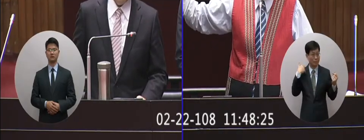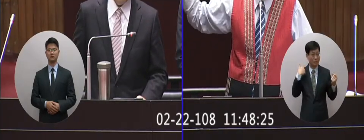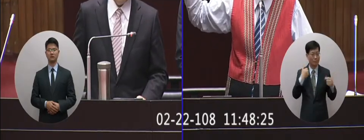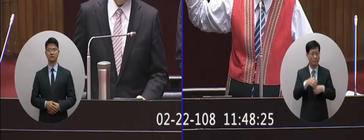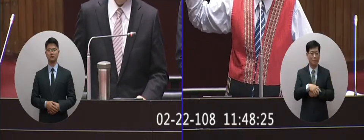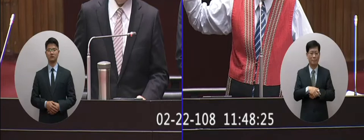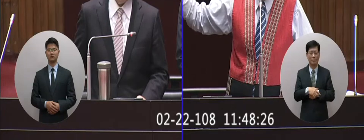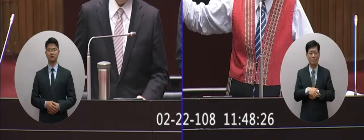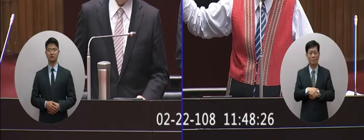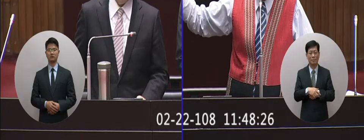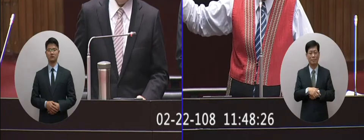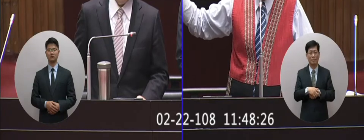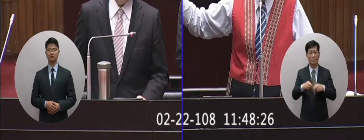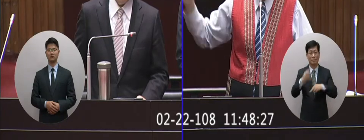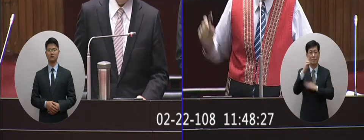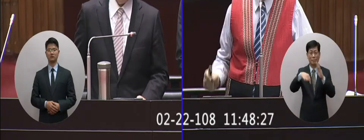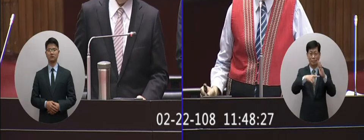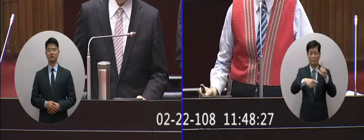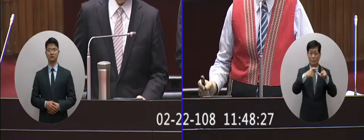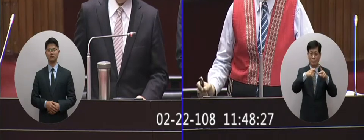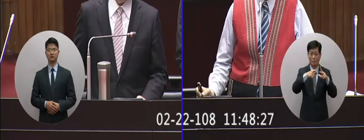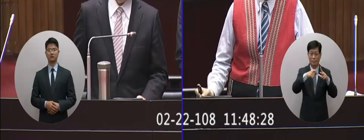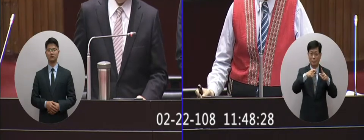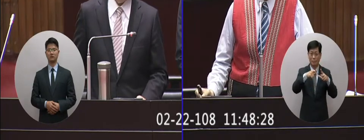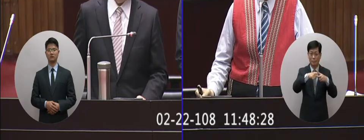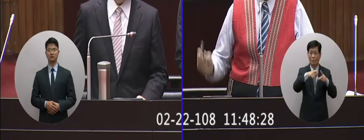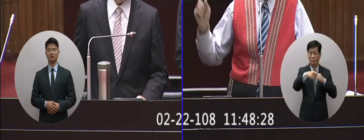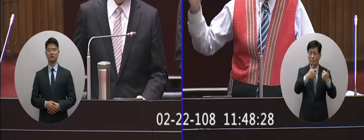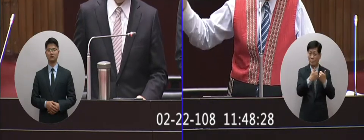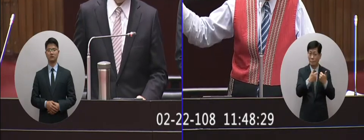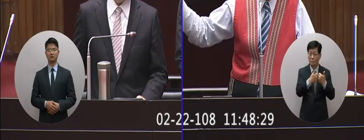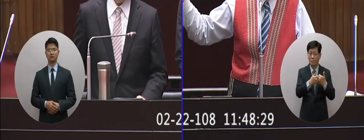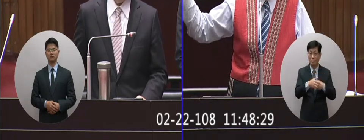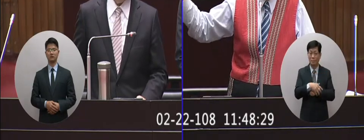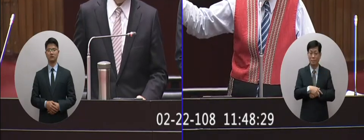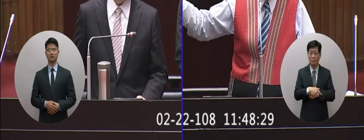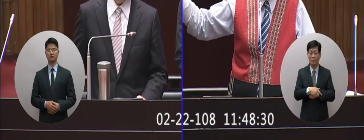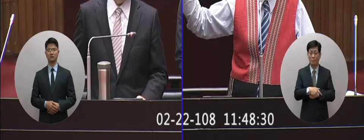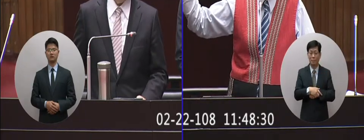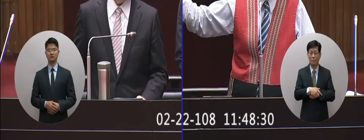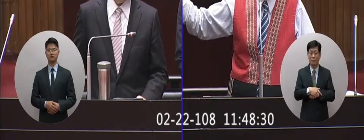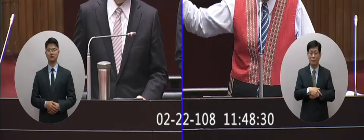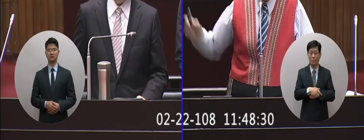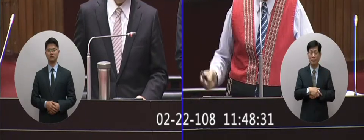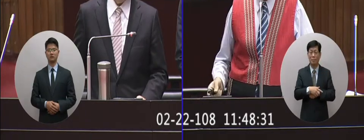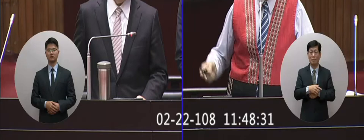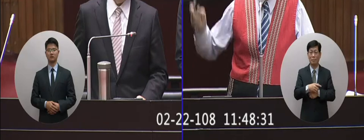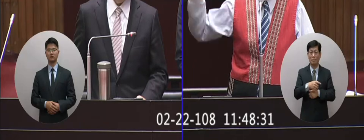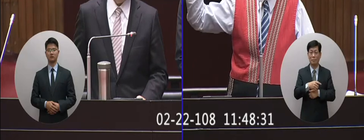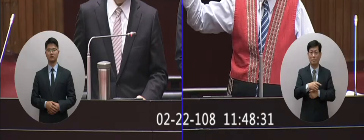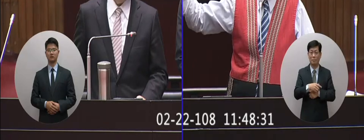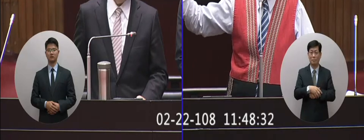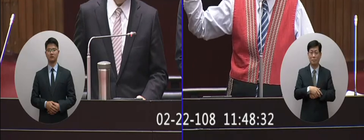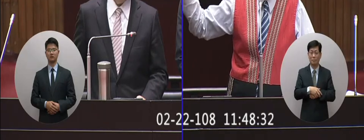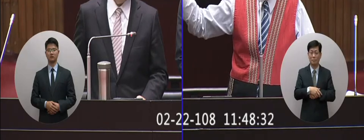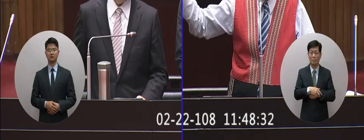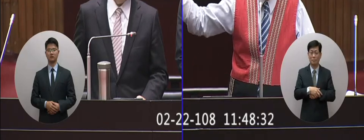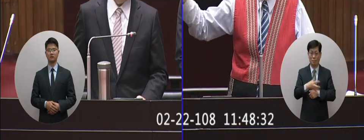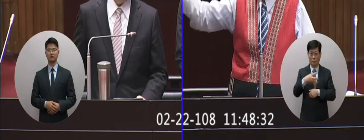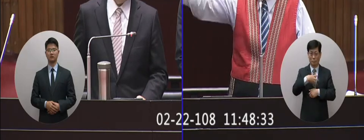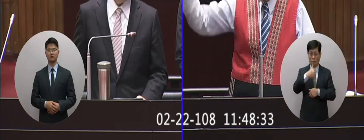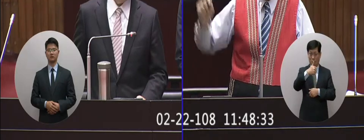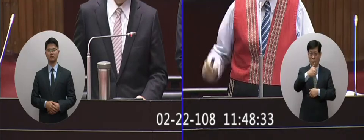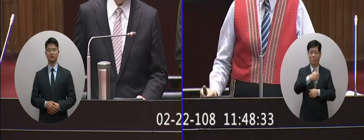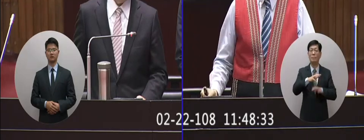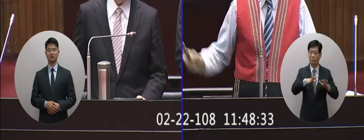的行政院公共工程委员会的政务委员兼主委，这个吴泽